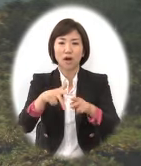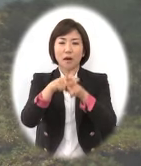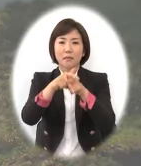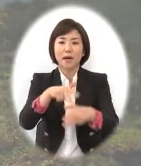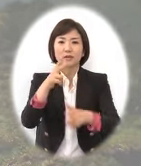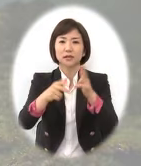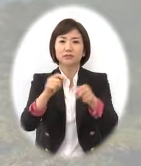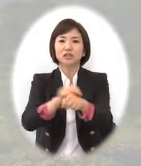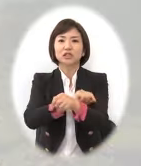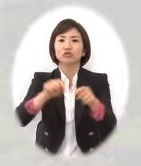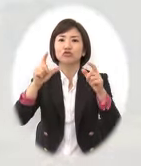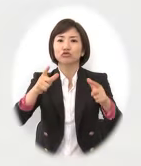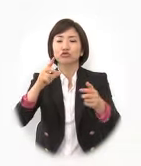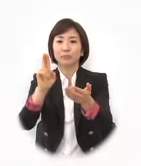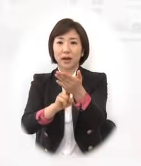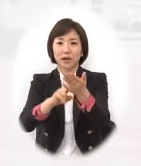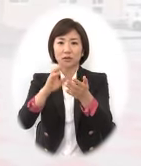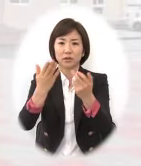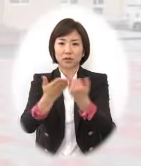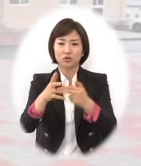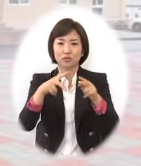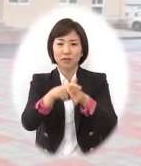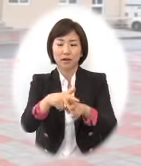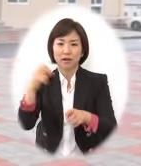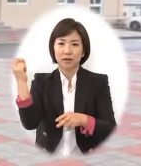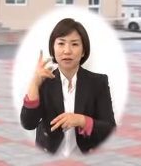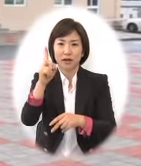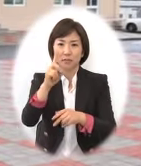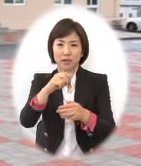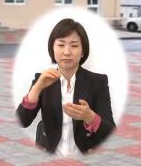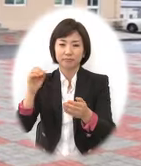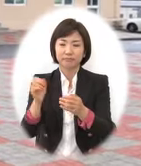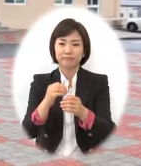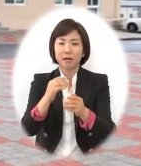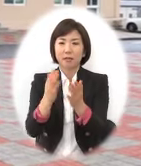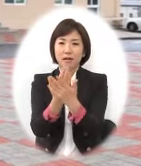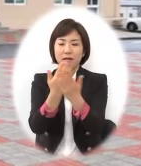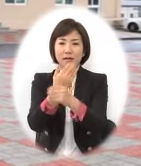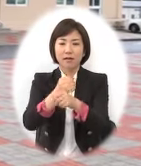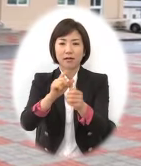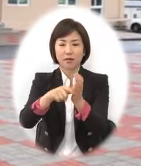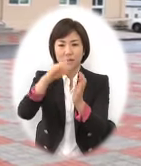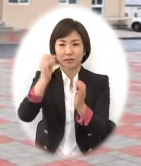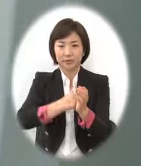말산업 특구로 지정되면서 제주만은 다시 한번 도약할 기회를 잡았습니다.